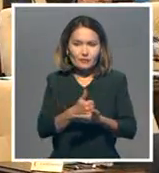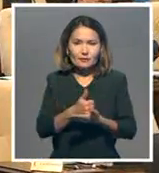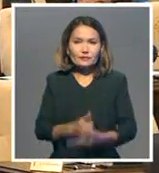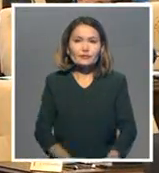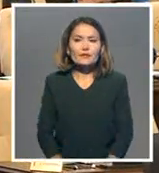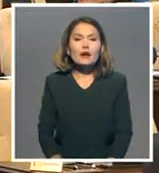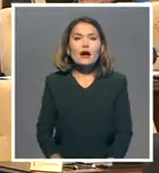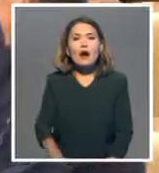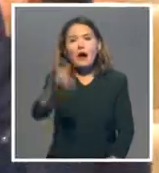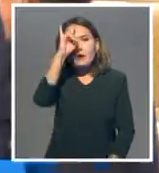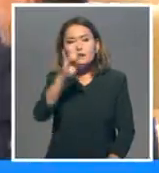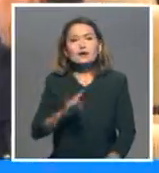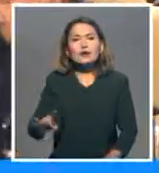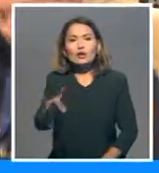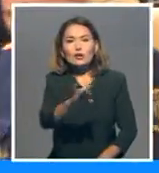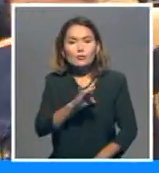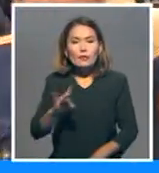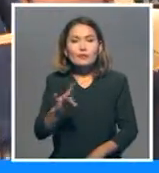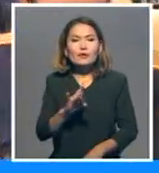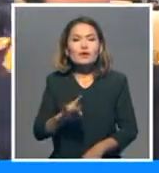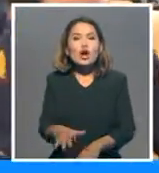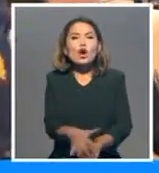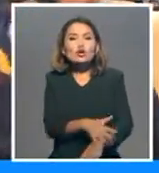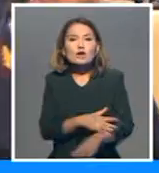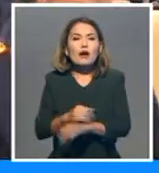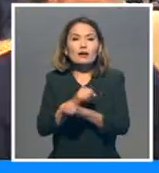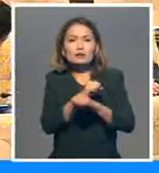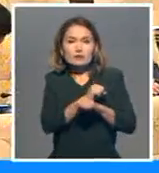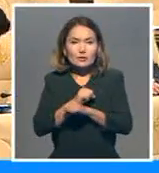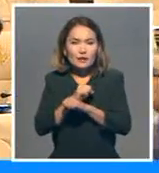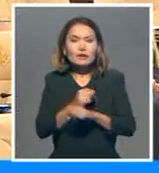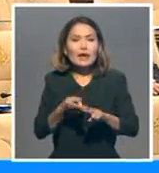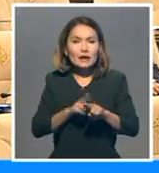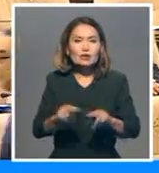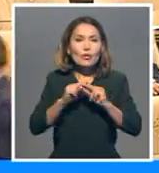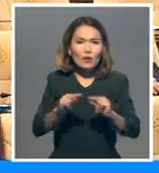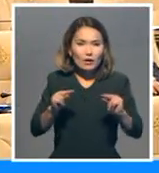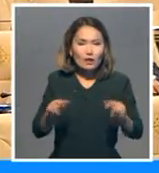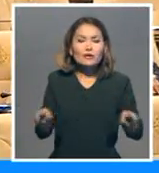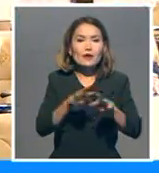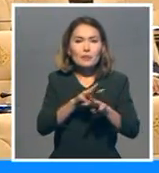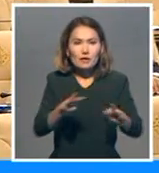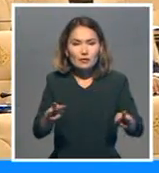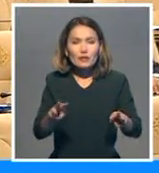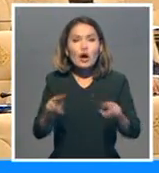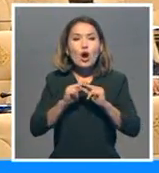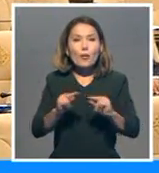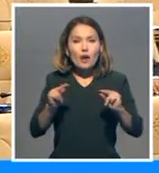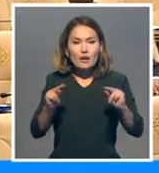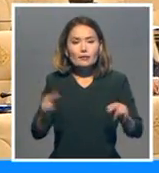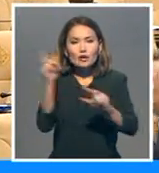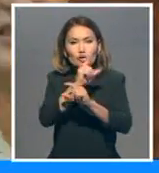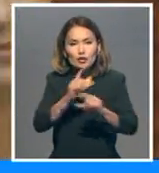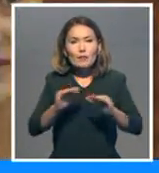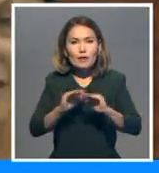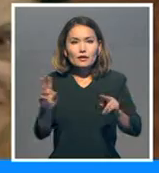шықса ең көп демалатын екі топ бар. Бірі депутаттар, енді бірі ұстаздар. Мұғалімдер шәкірт тәрбиелеп тер төксе, халық қалаулылары